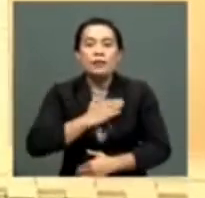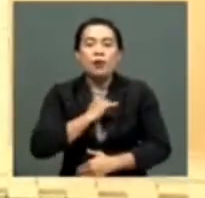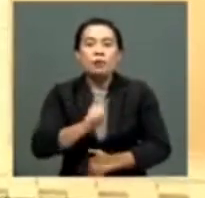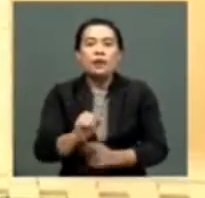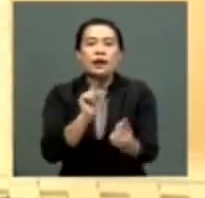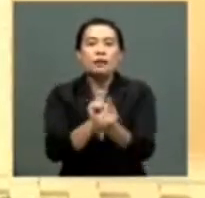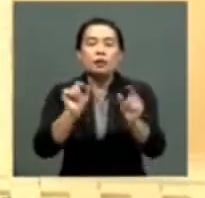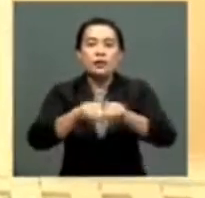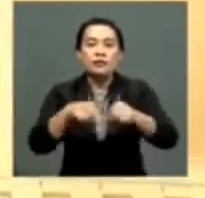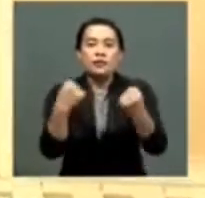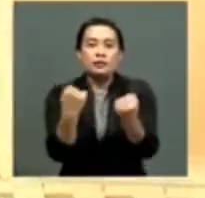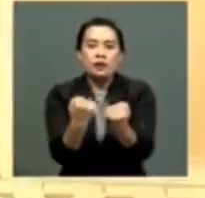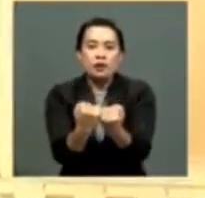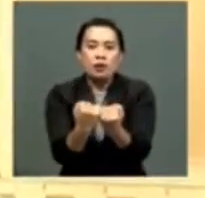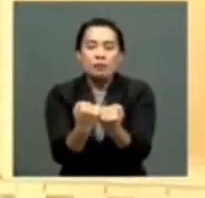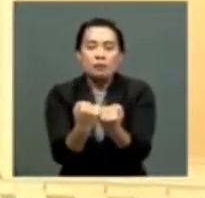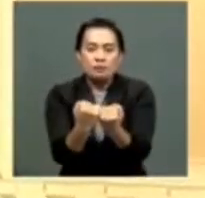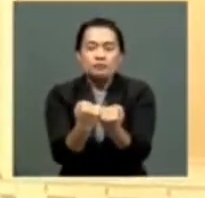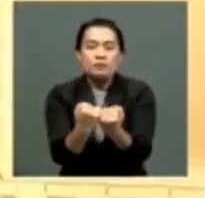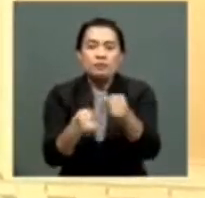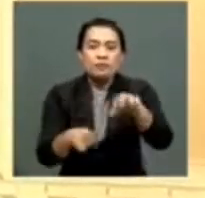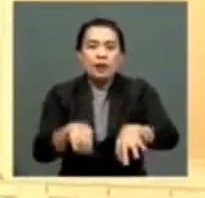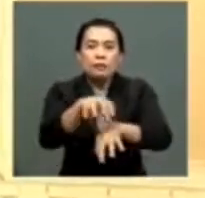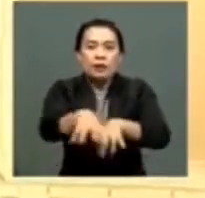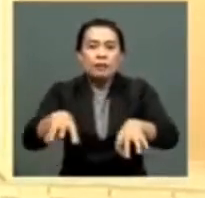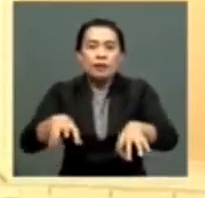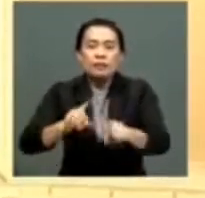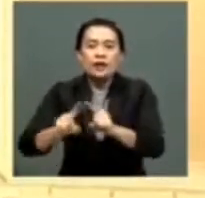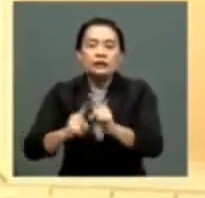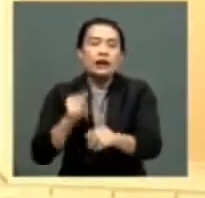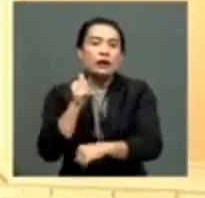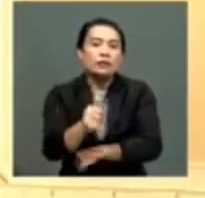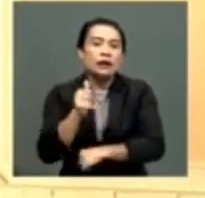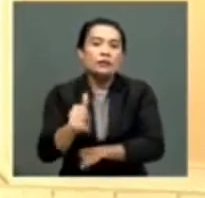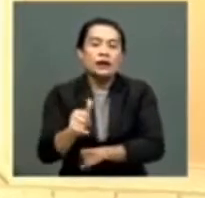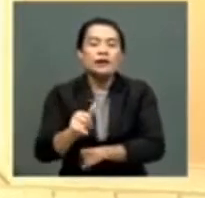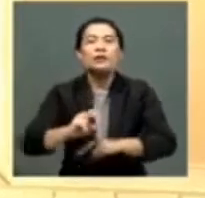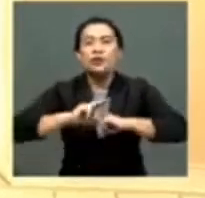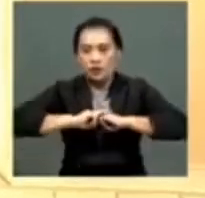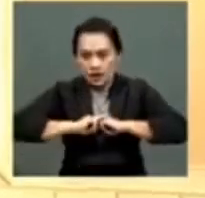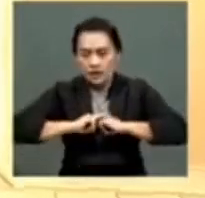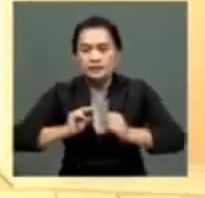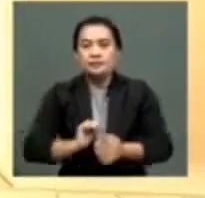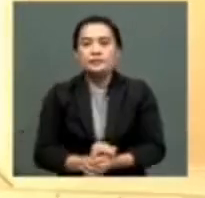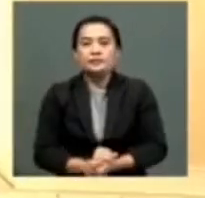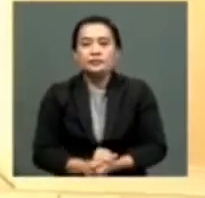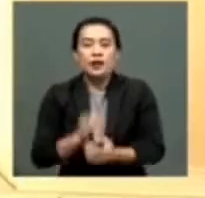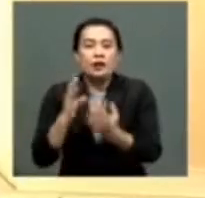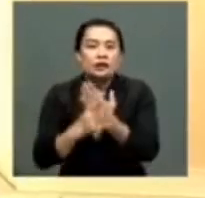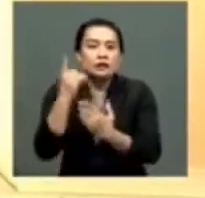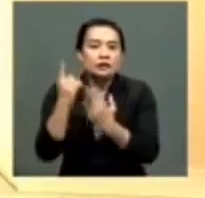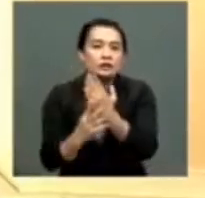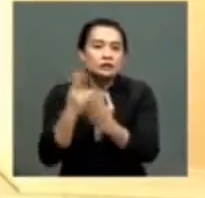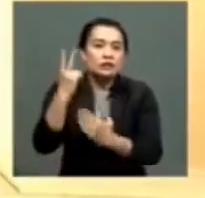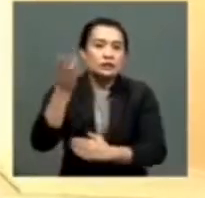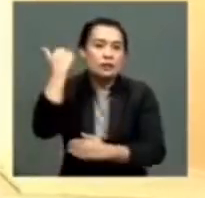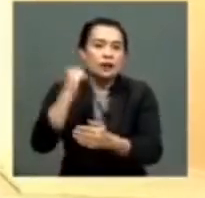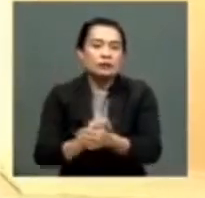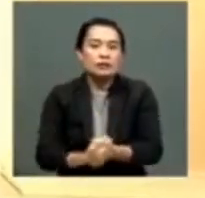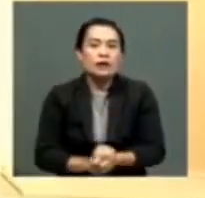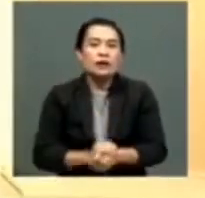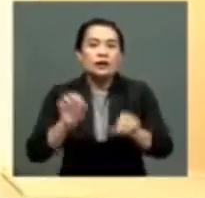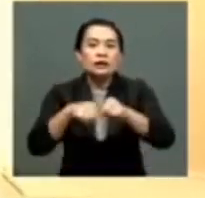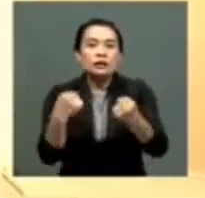คมภาคธุรกิจต่างๆด้วยตัวของผมเองในช่วง 2-3 สัปดาห์ที่ผ่านมาเน้นสมาคมที่เป็นตัวแทนของ